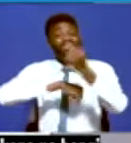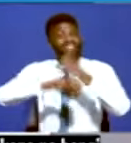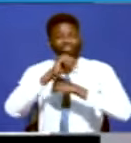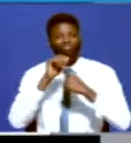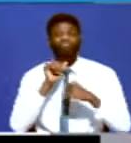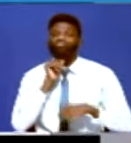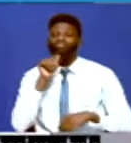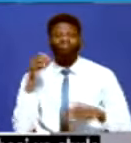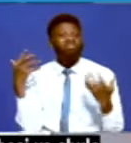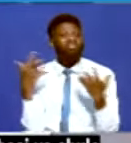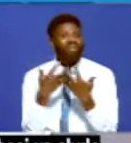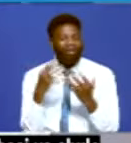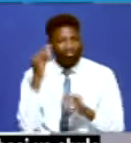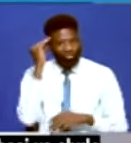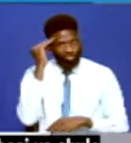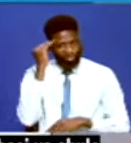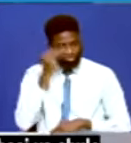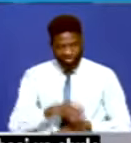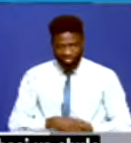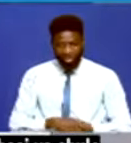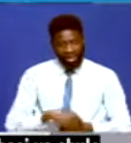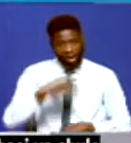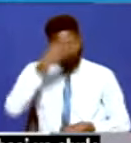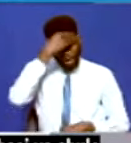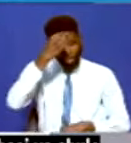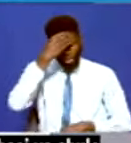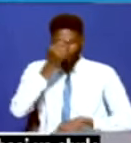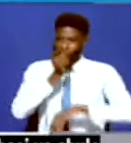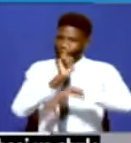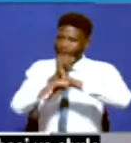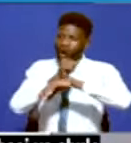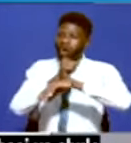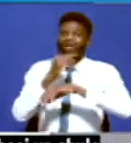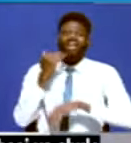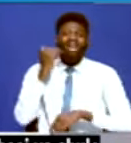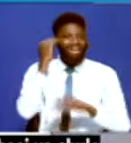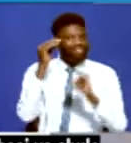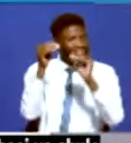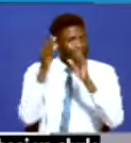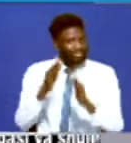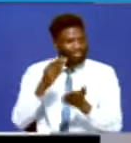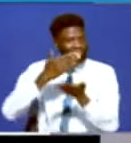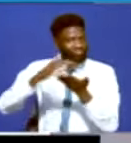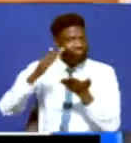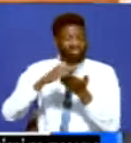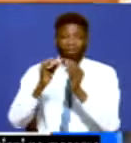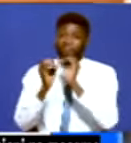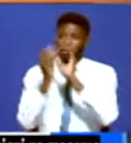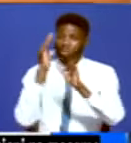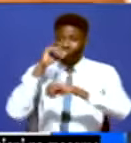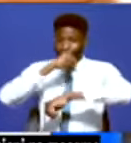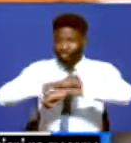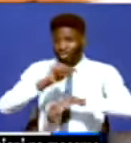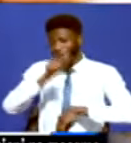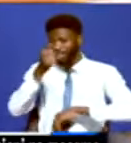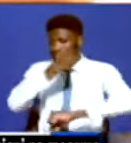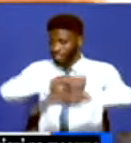amewaonya wasimamizi kama hao wa shule kujiepusha kukodisha mabasi kwa shughuli nyingine.